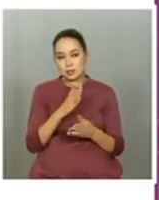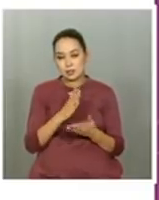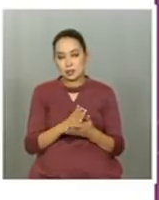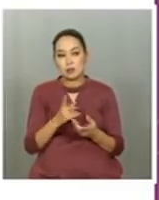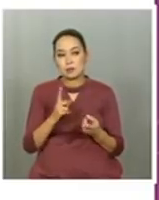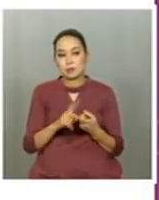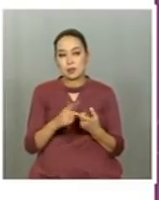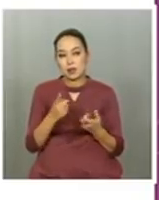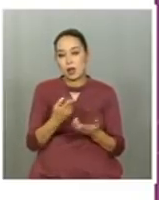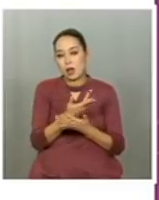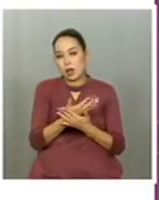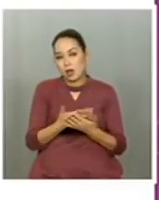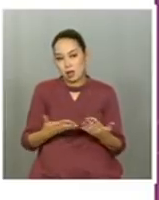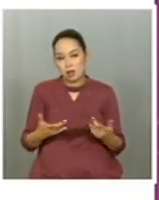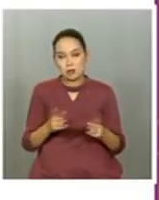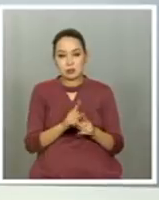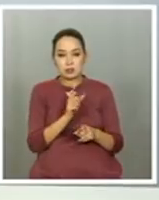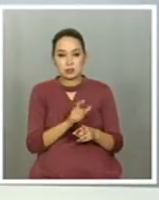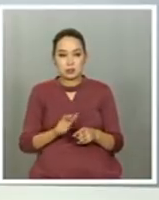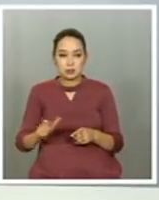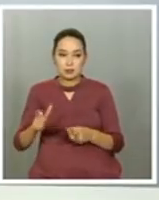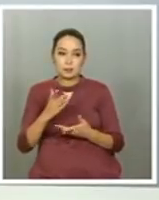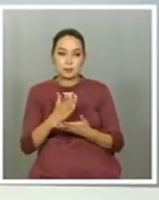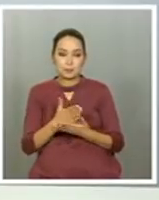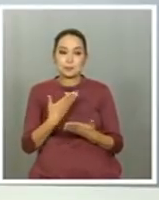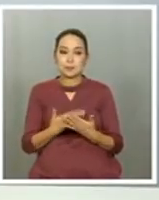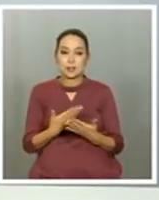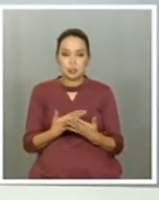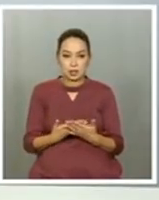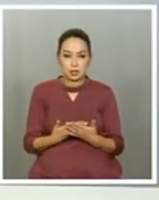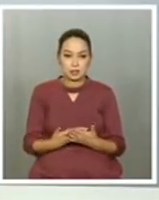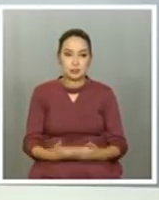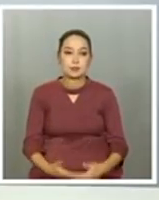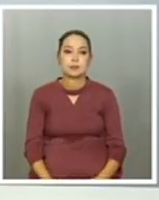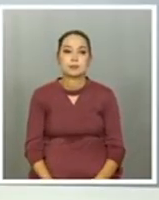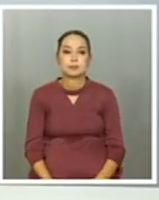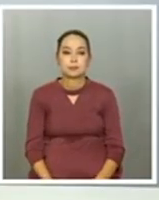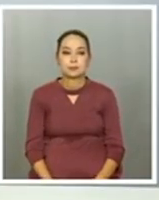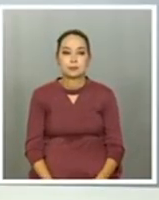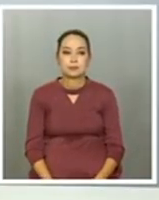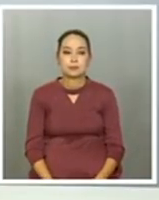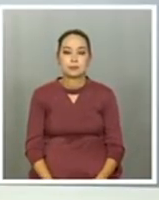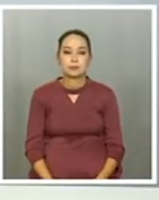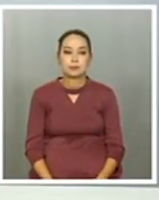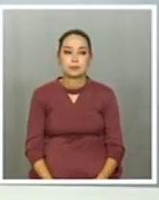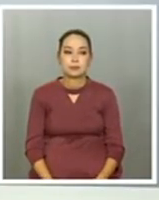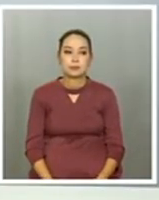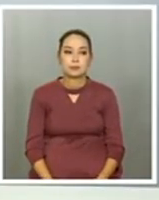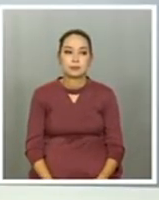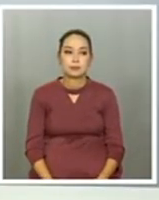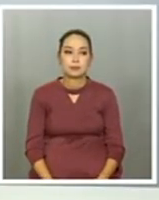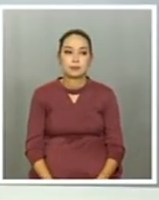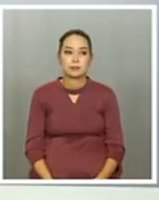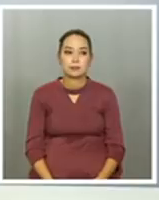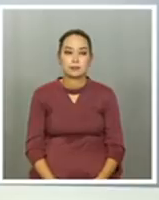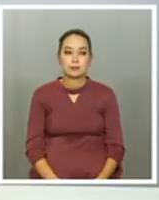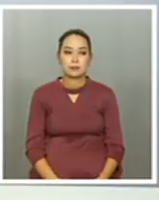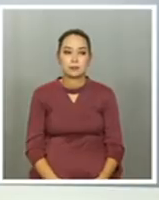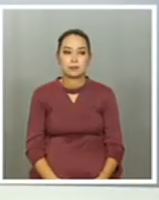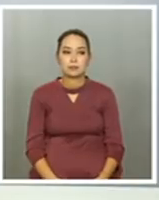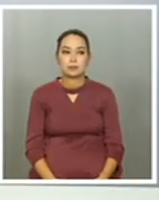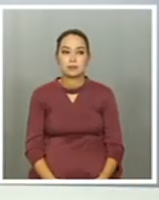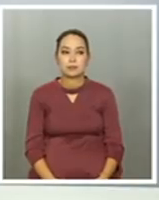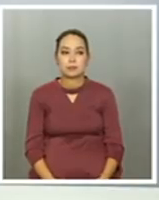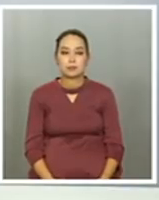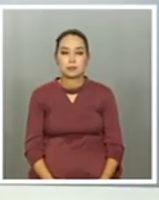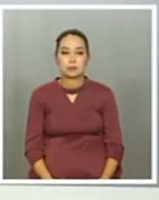әр түрлі өнімдер түзіледі. Мысалы, ең бірінші, осы жердегі натрий мен судың